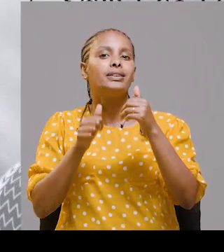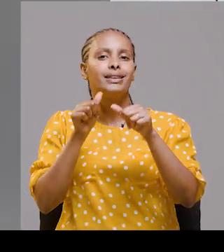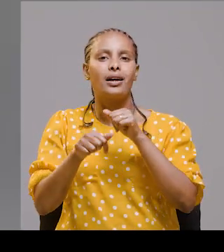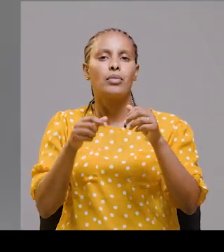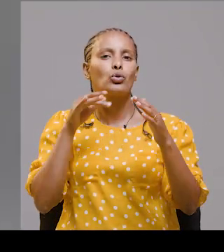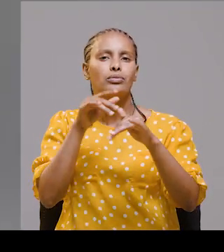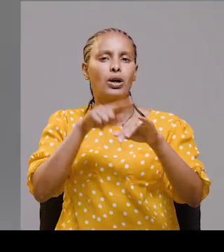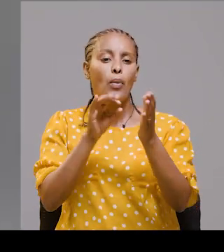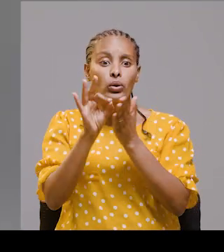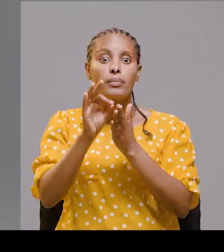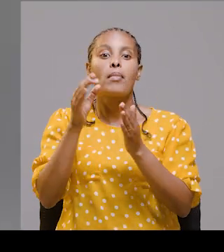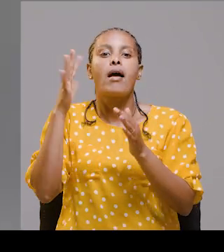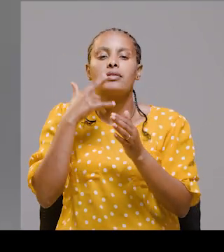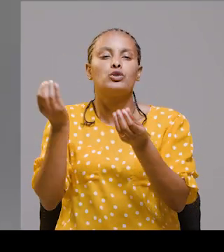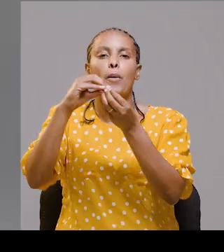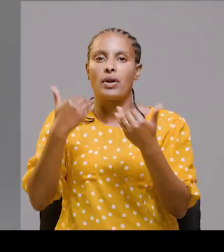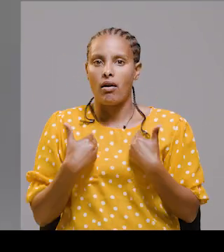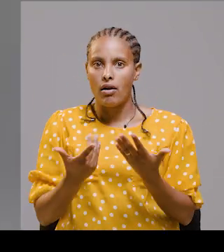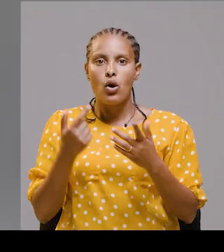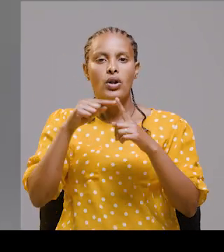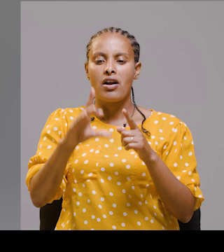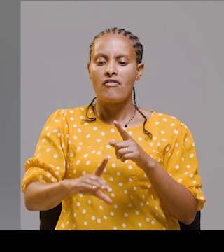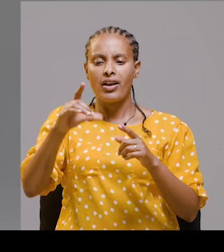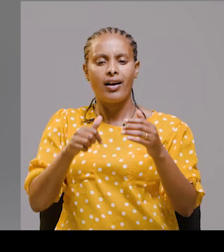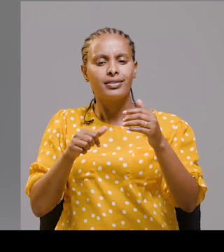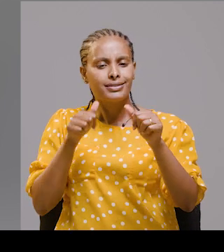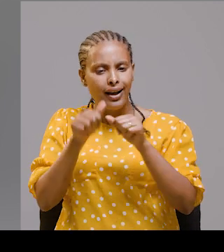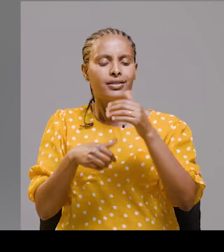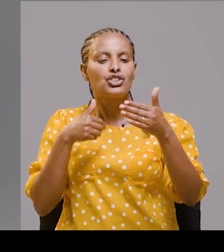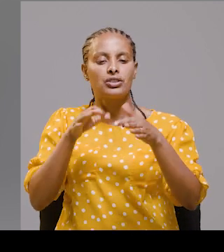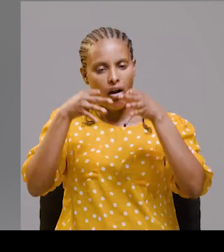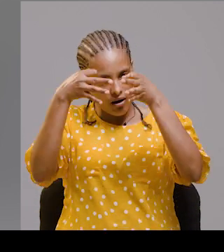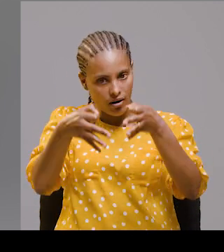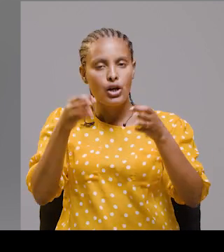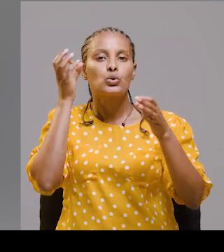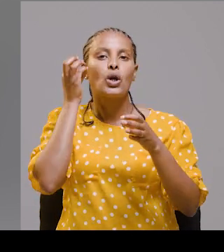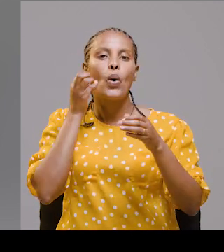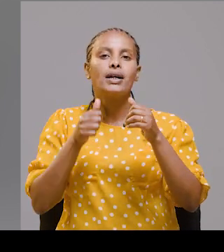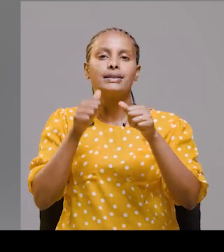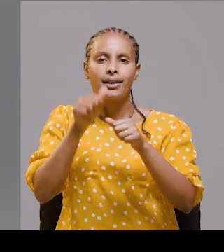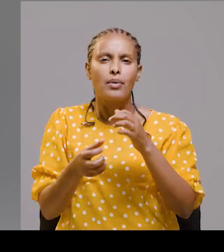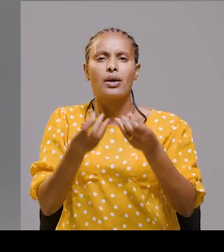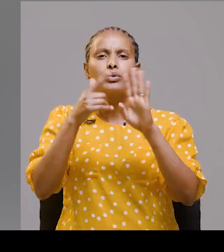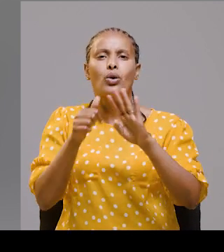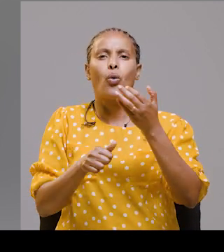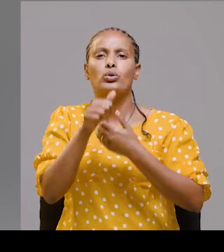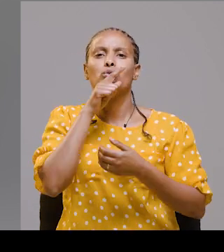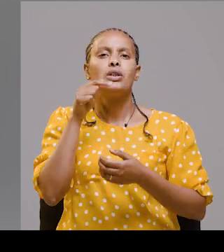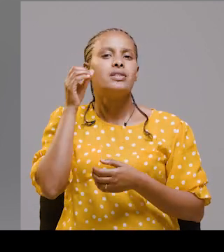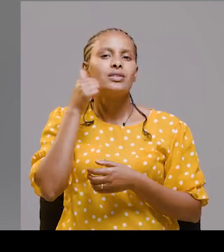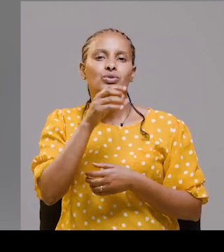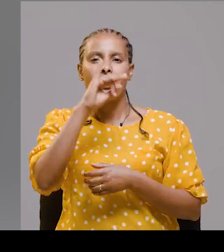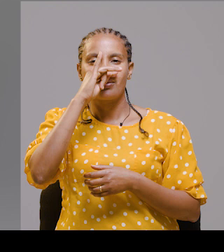ጊዜ በቁጥርም በአይነትም ይጨምራል፣ ወደ ከፍተኛ ጥቃት ይሸጋገራል። በጾታዊ ጥቃት አብዛኞቹ ተጠቂዎች